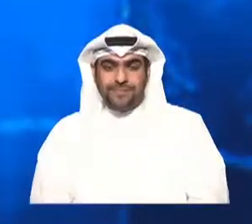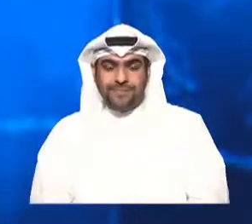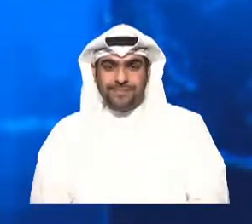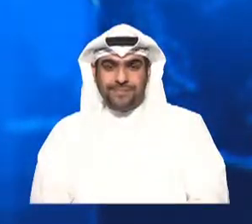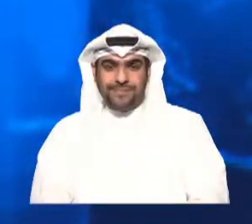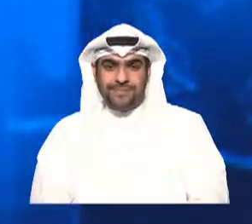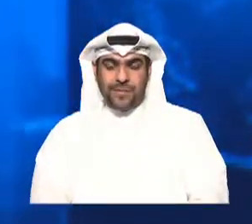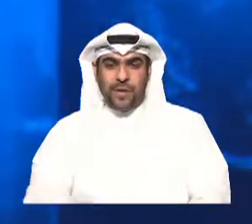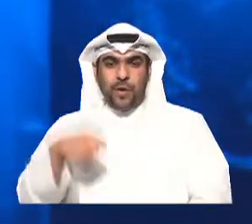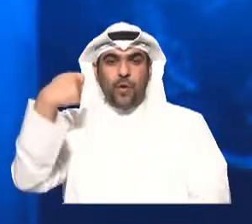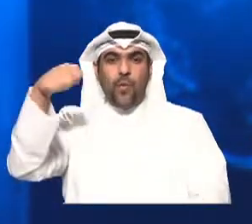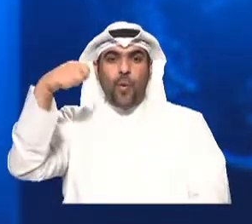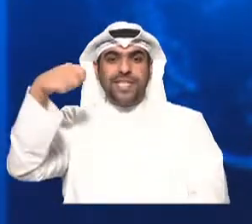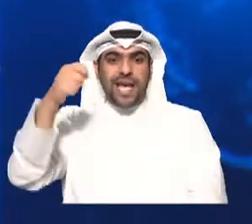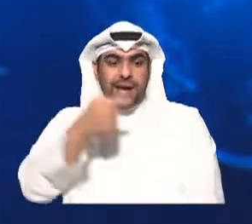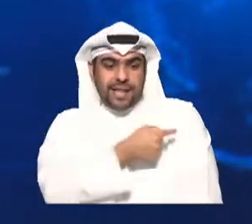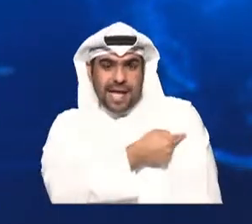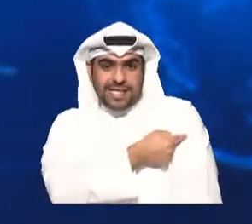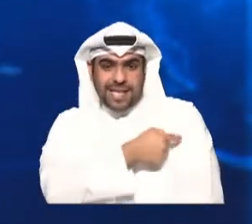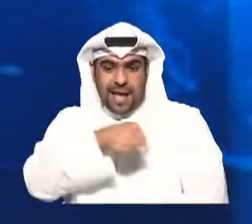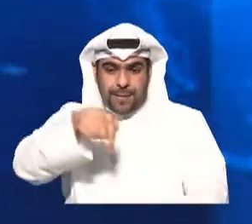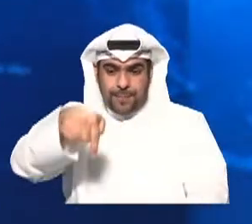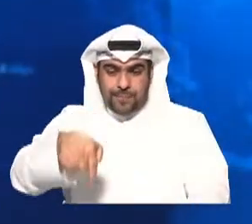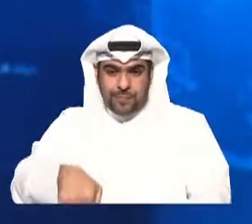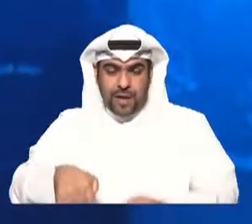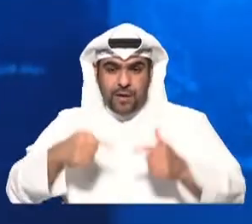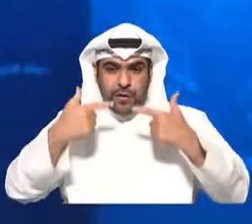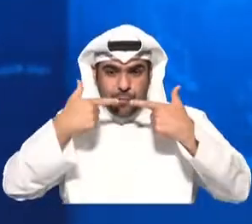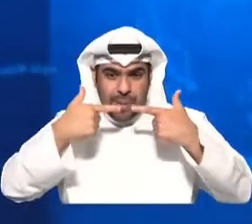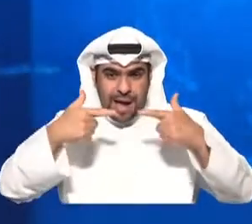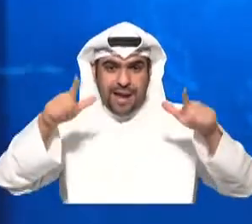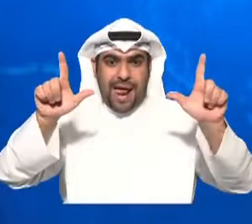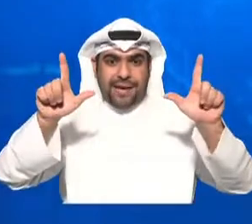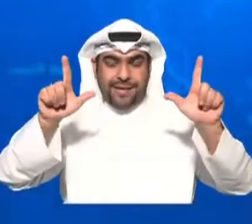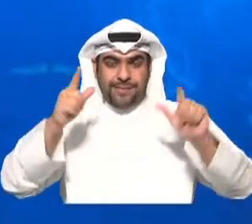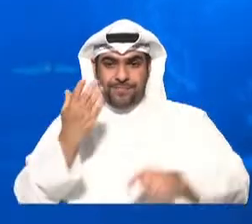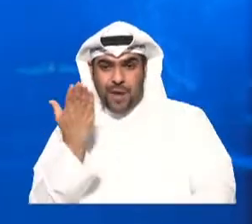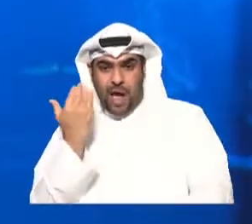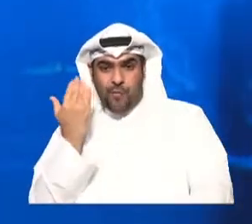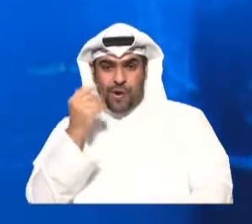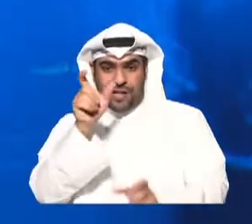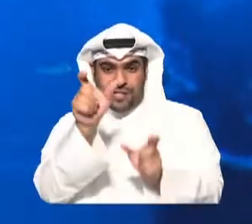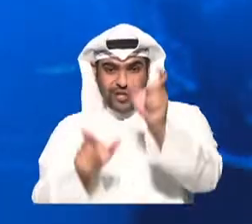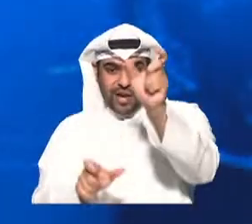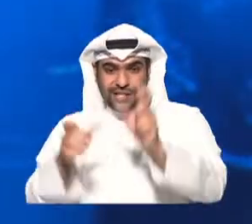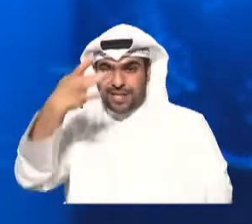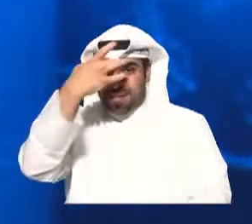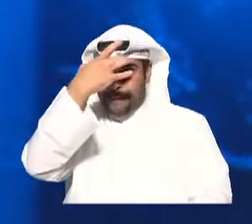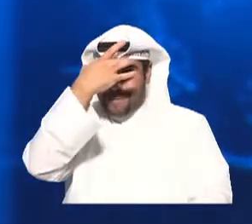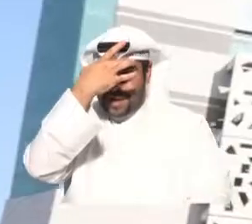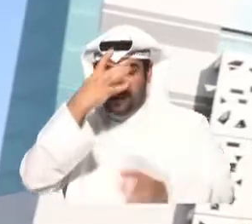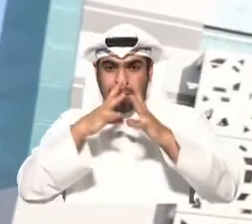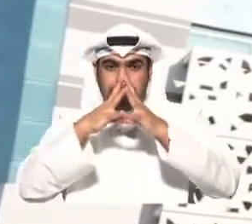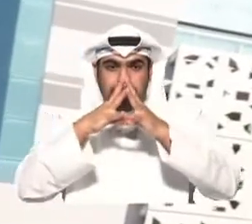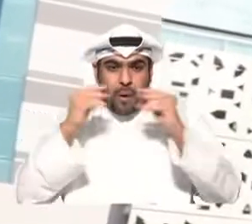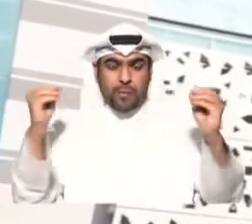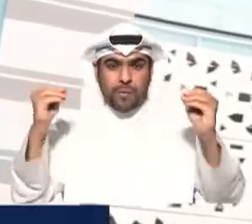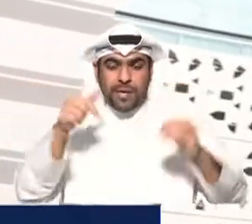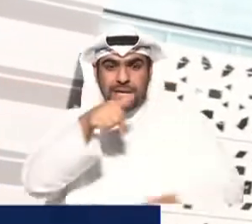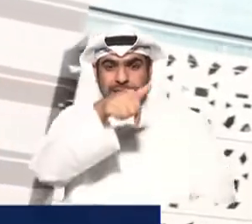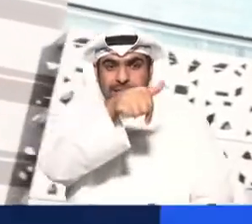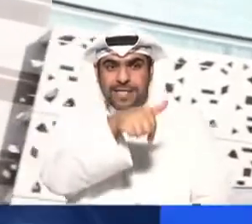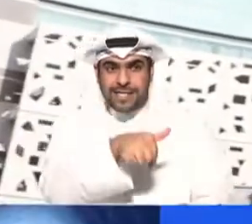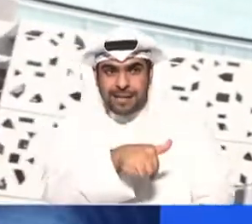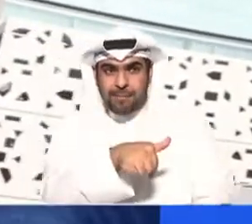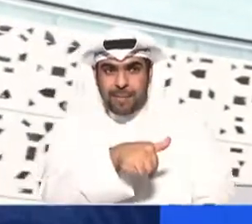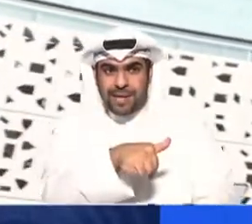أعلنت وزارة الصحة اليوم شفاء 667 إصابة بكوفيد 19 في 24 ساعة الماضية، ليبلغ إجمالي